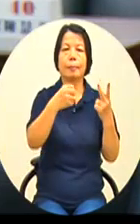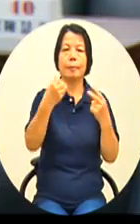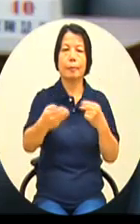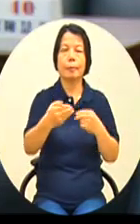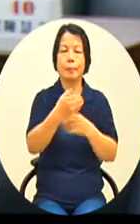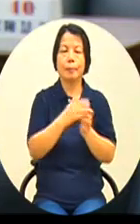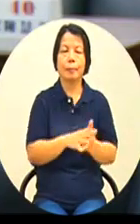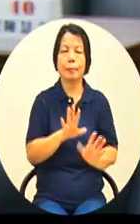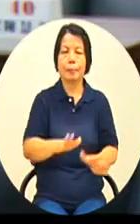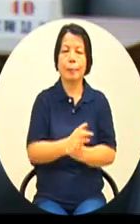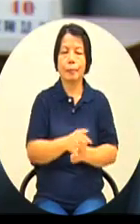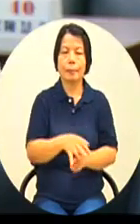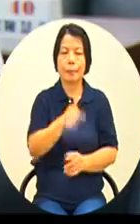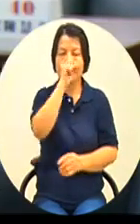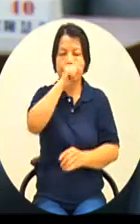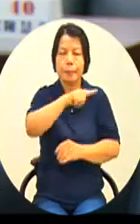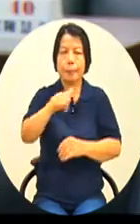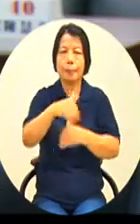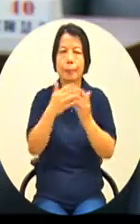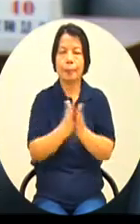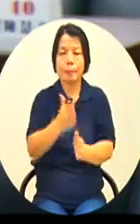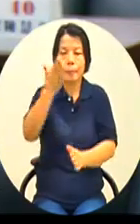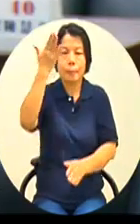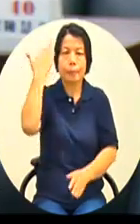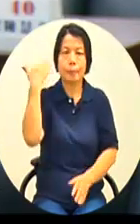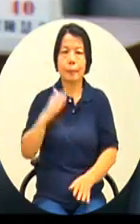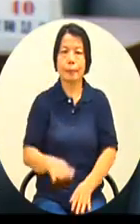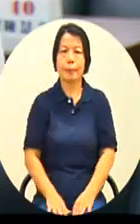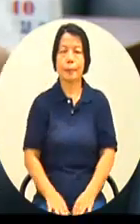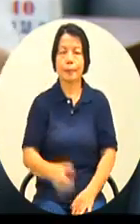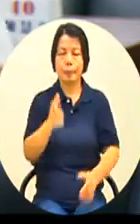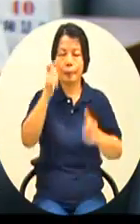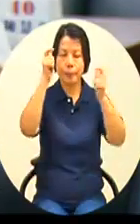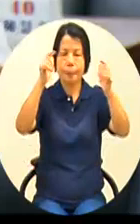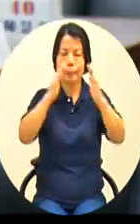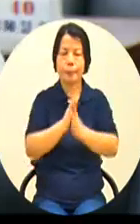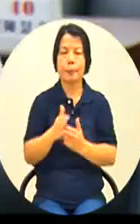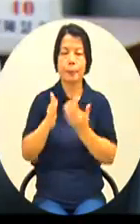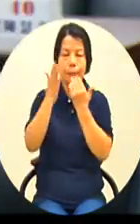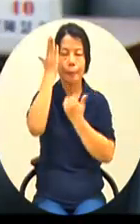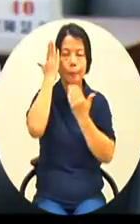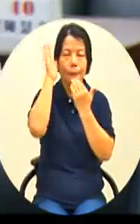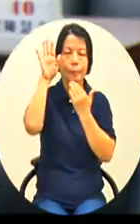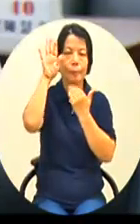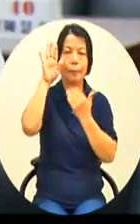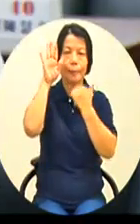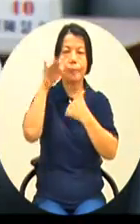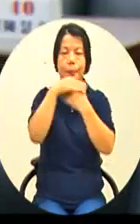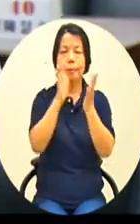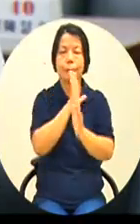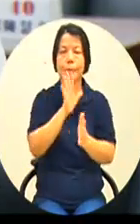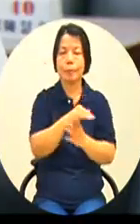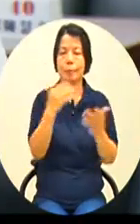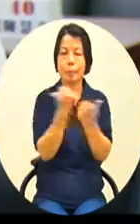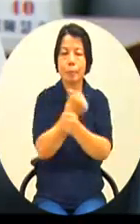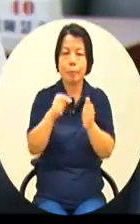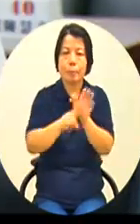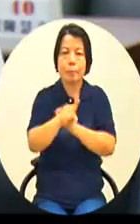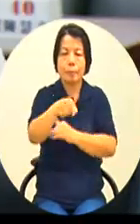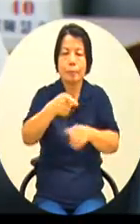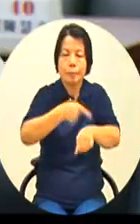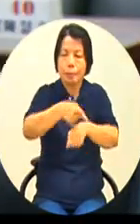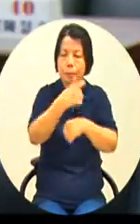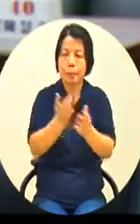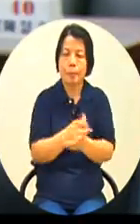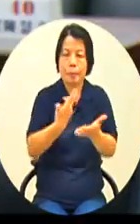吼、哦，咱的吉祥物一寡过去咱高雄上，咱的一寡高雄市的代表性的物件，拢会当做艺术。